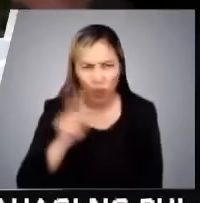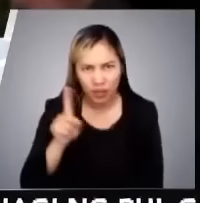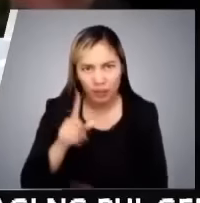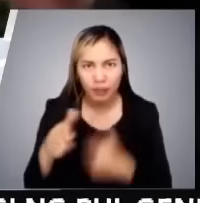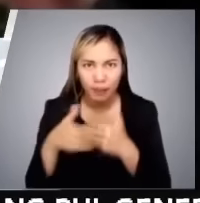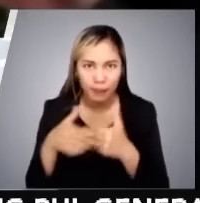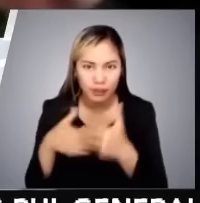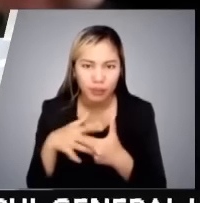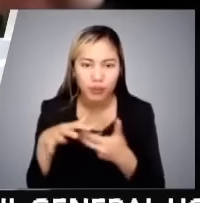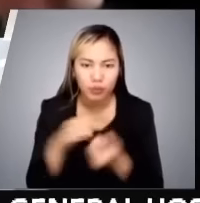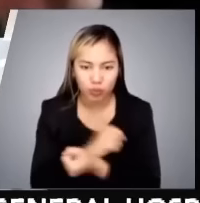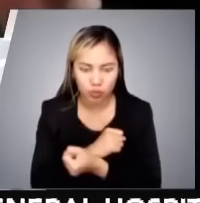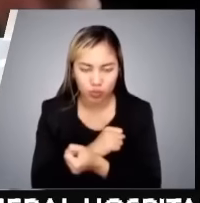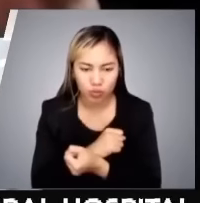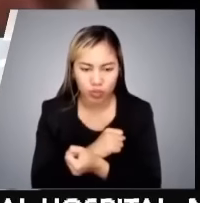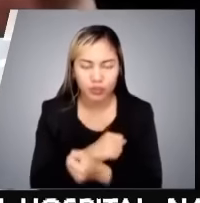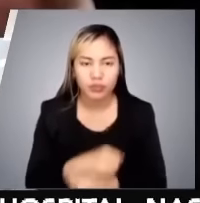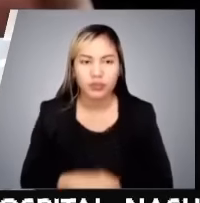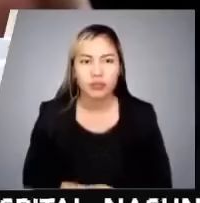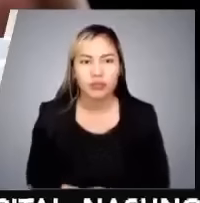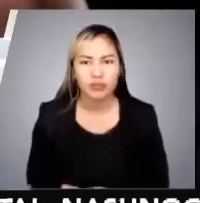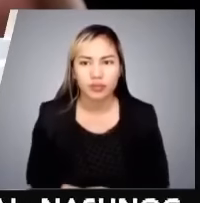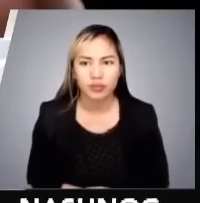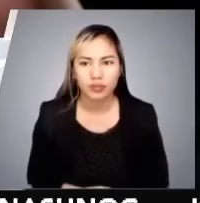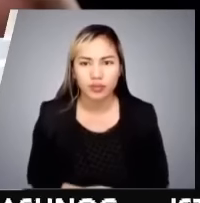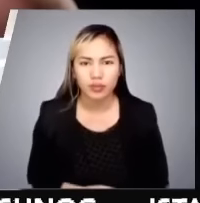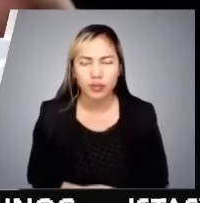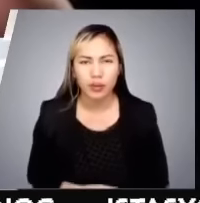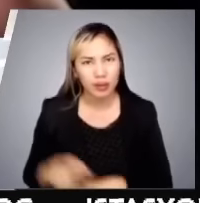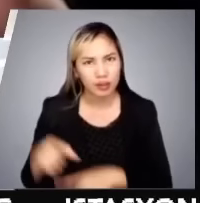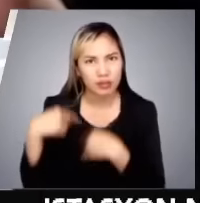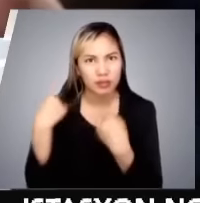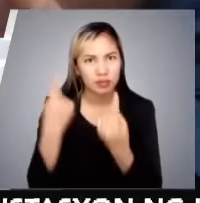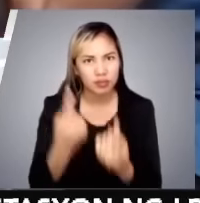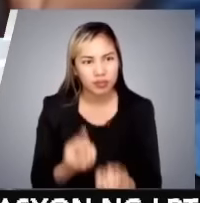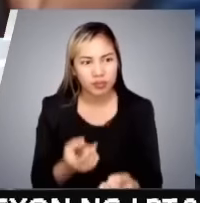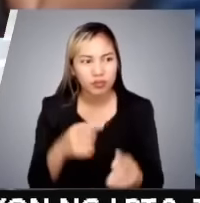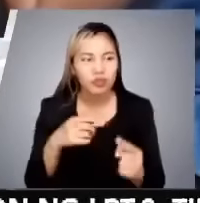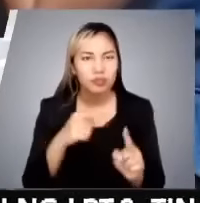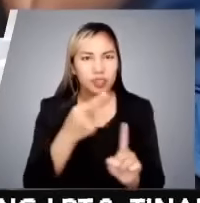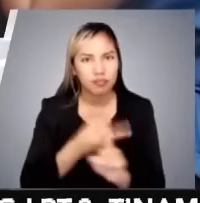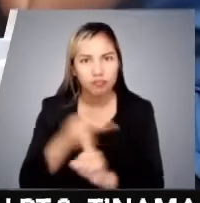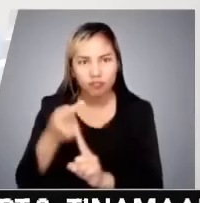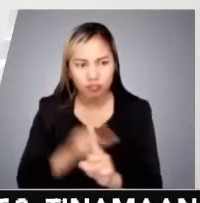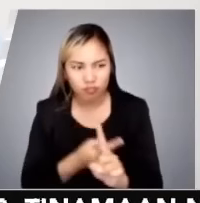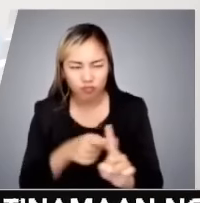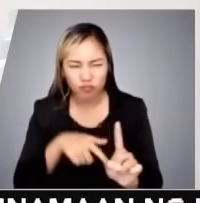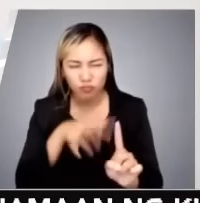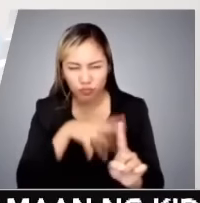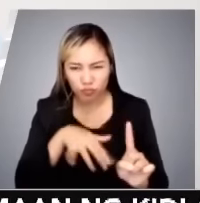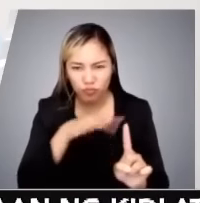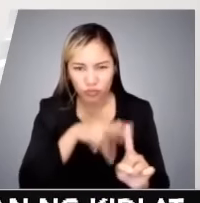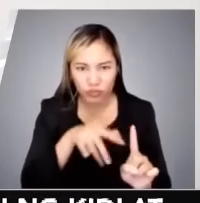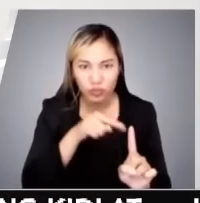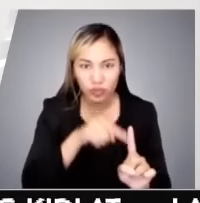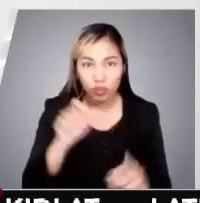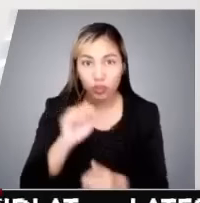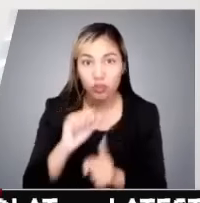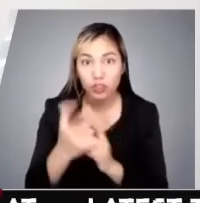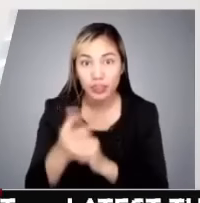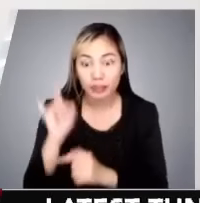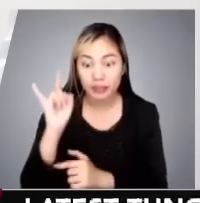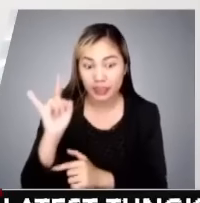talking Mina Ilang buwan din daw minanmanan ng mga autoridad ang suspek na aktibo umano sa social media So may transaction